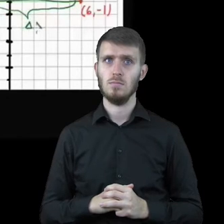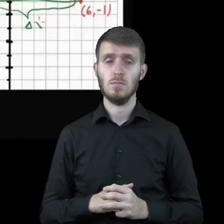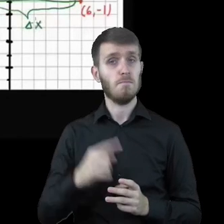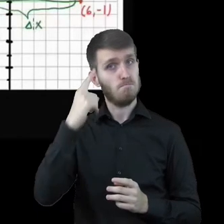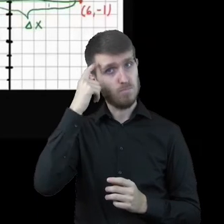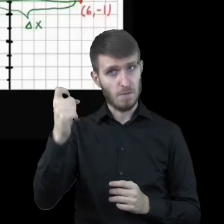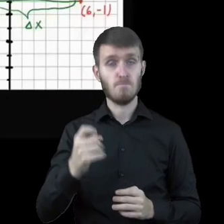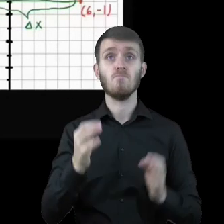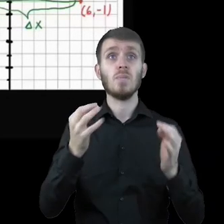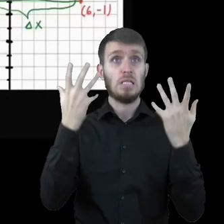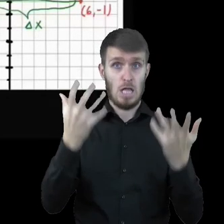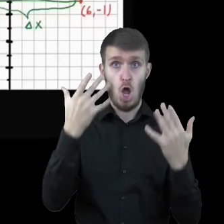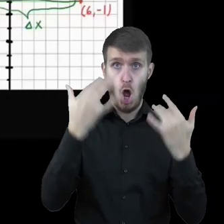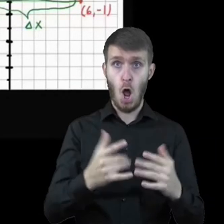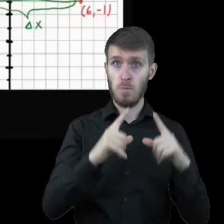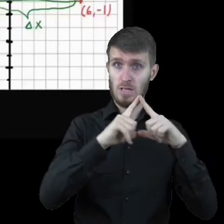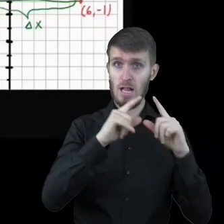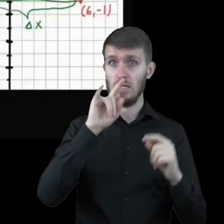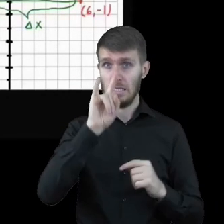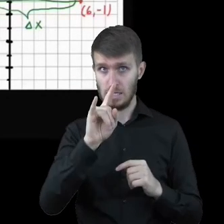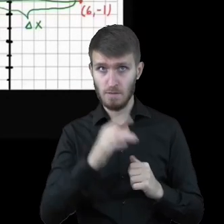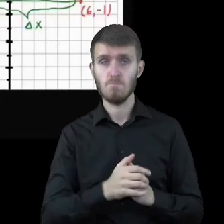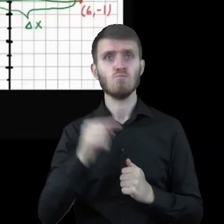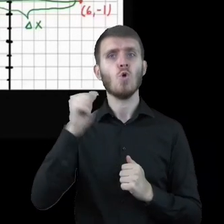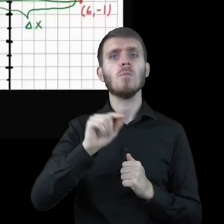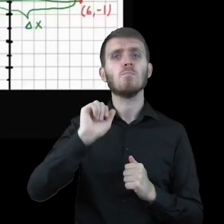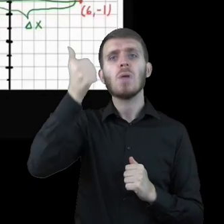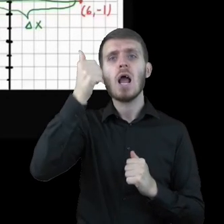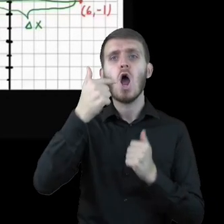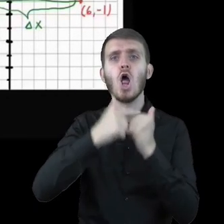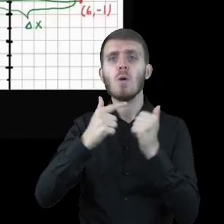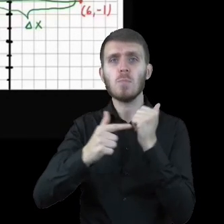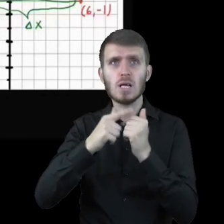X. Czyli tak, delta Y,